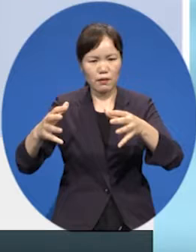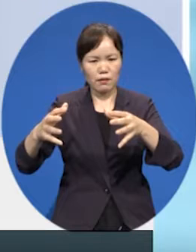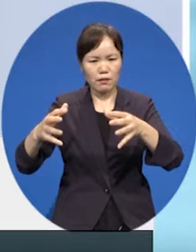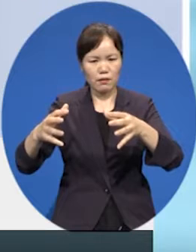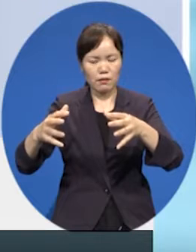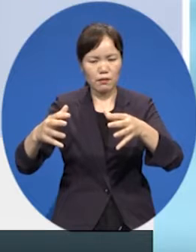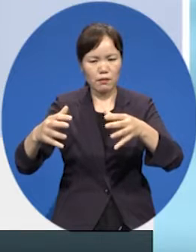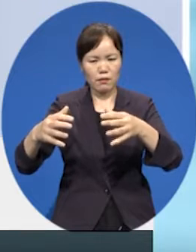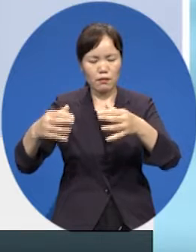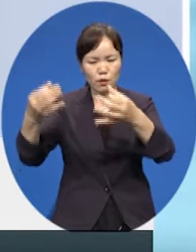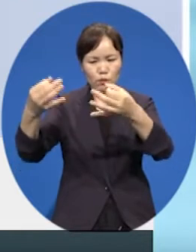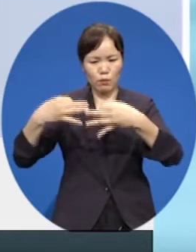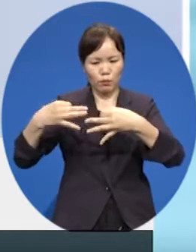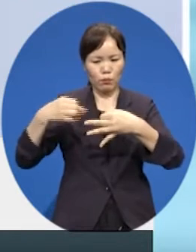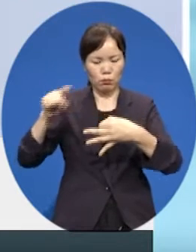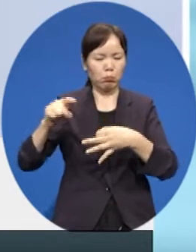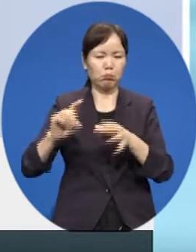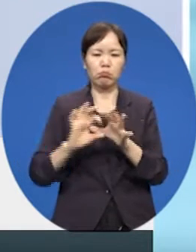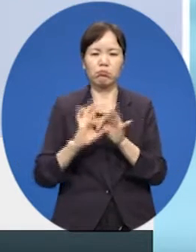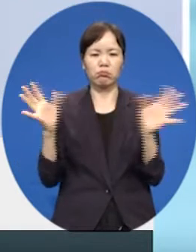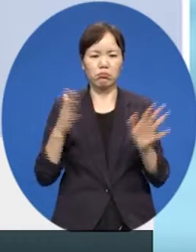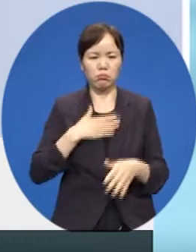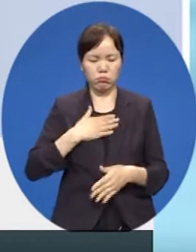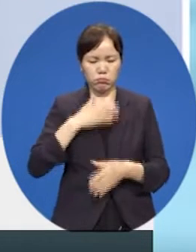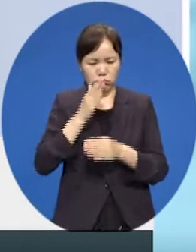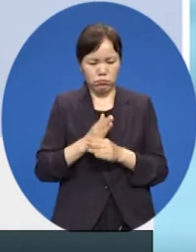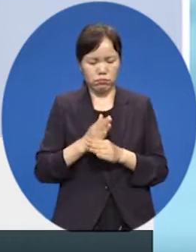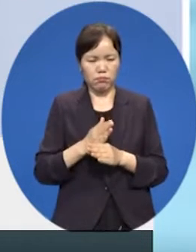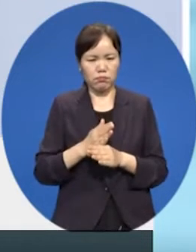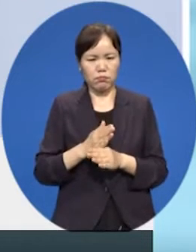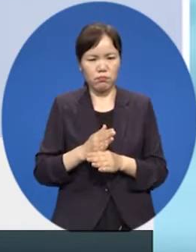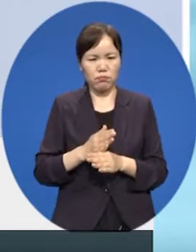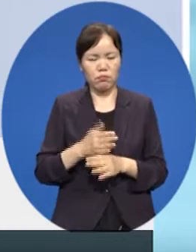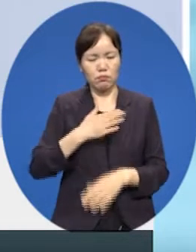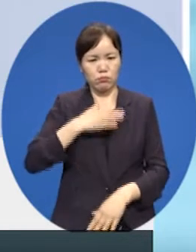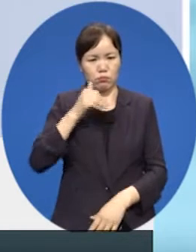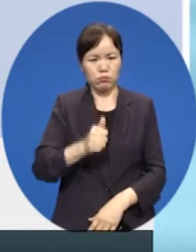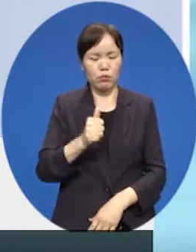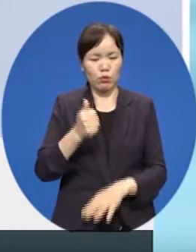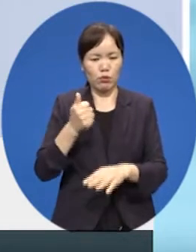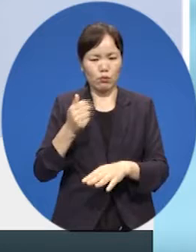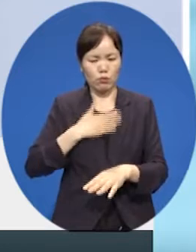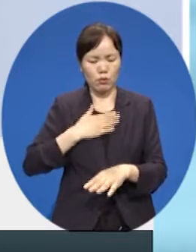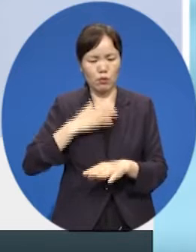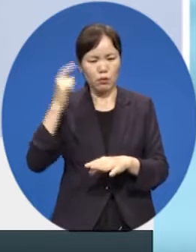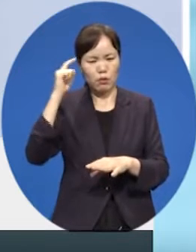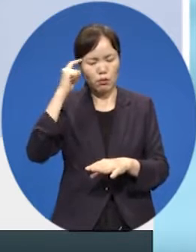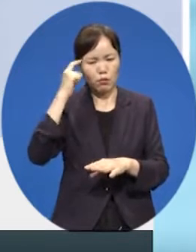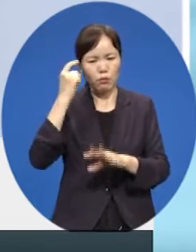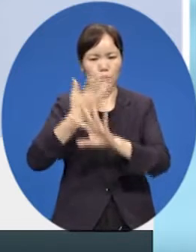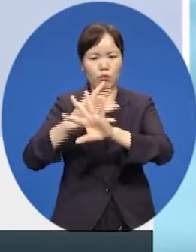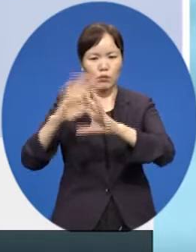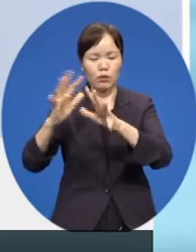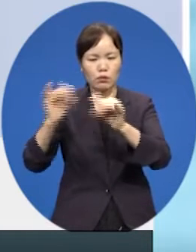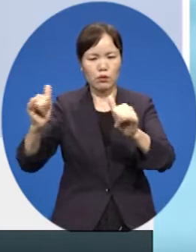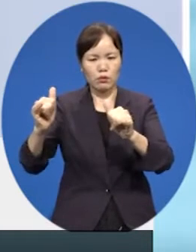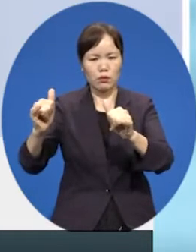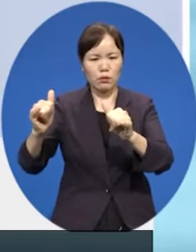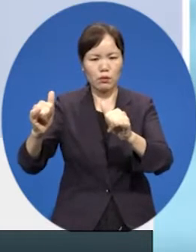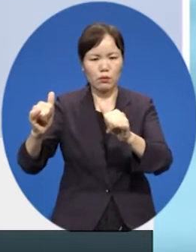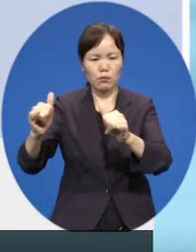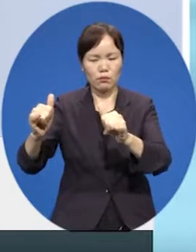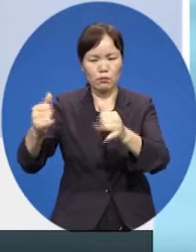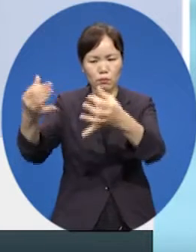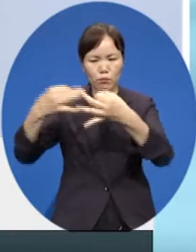없다 우리가 기준이고 우리가 중심이다 이런 생각을 하고 있기 때문에 우리가 외국인들 때문에 버브 우리 국민의 자유를 제한해야 되